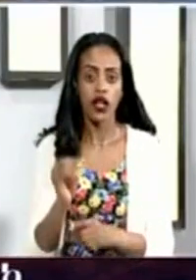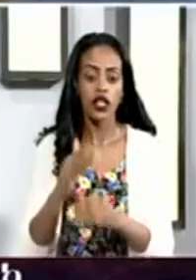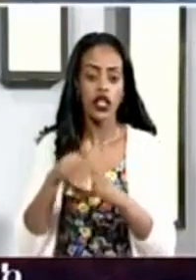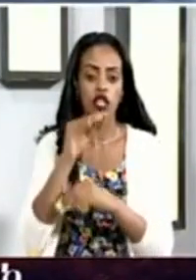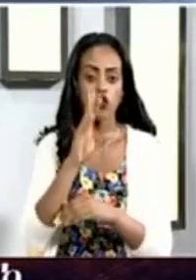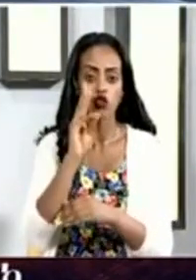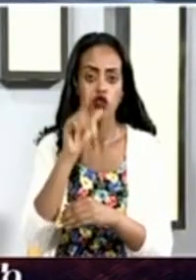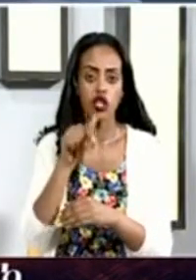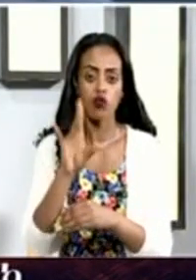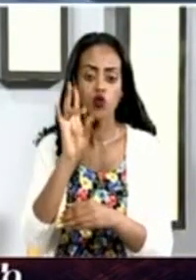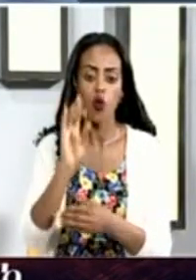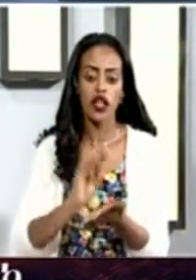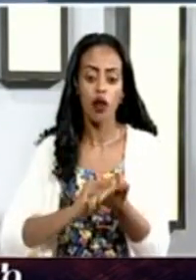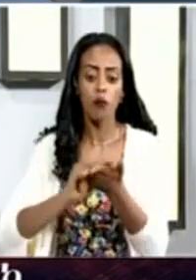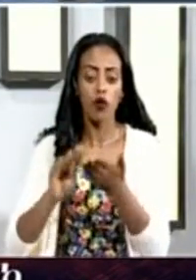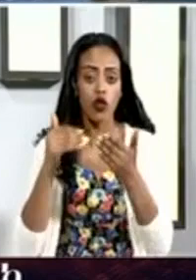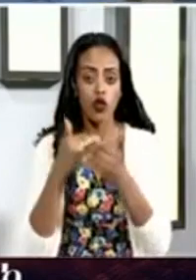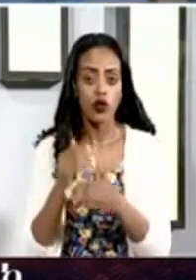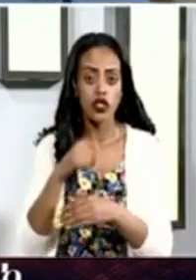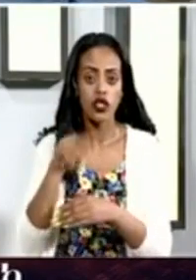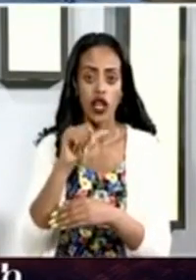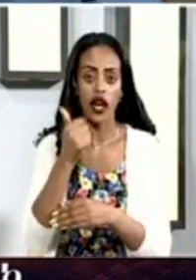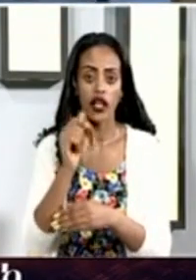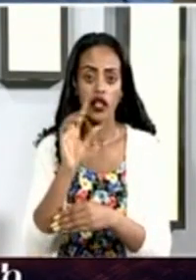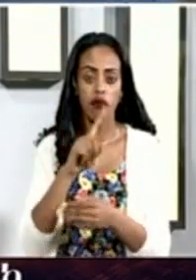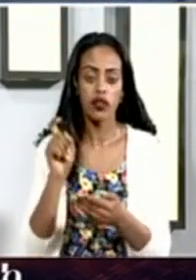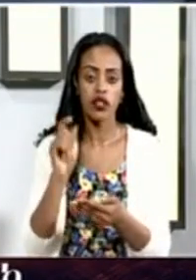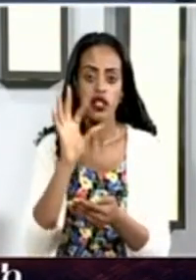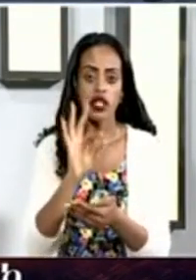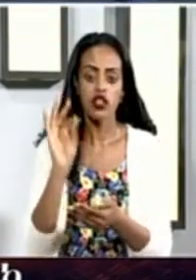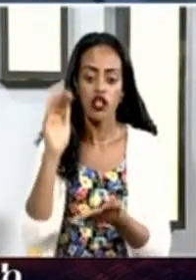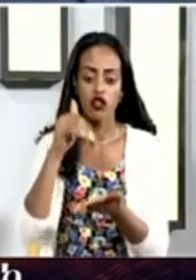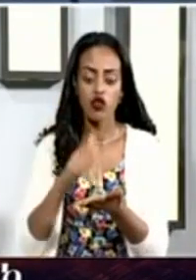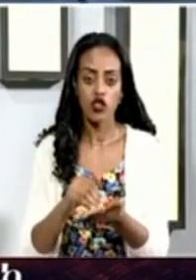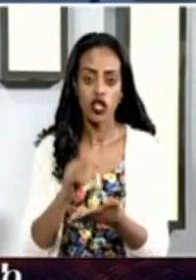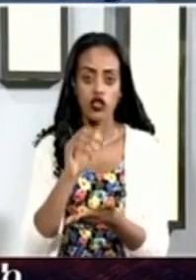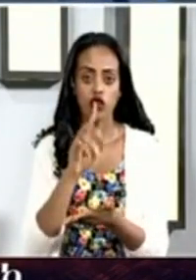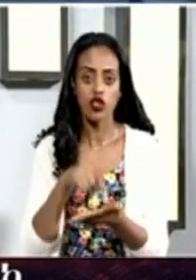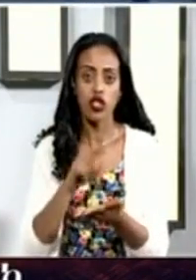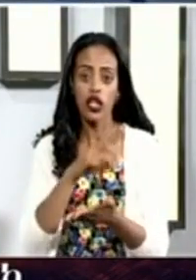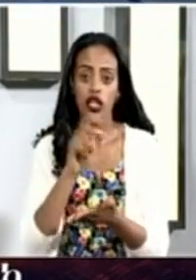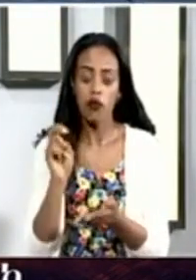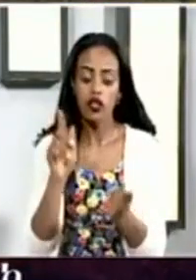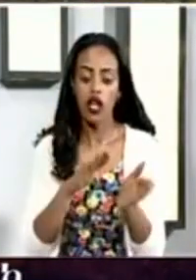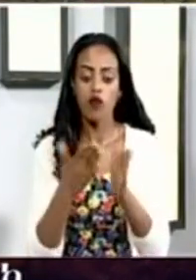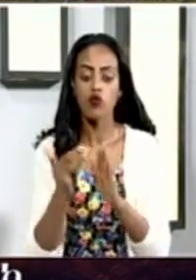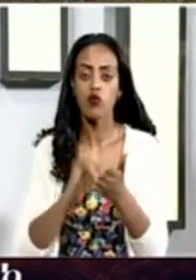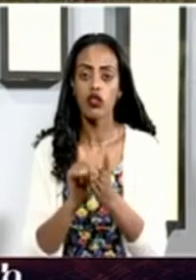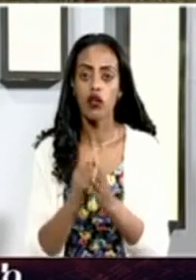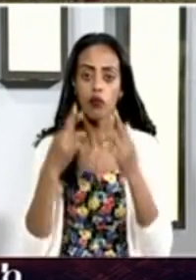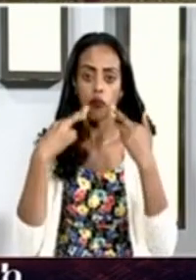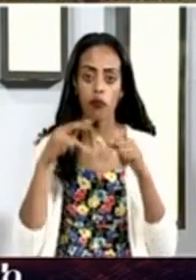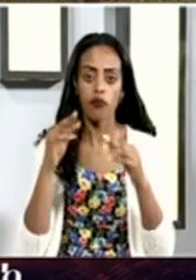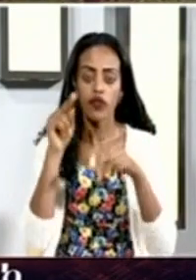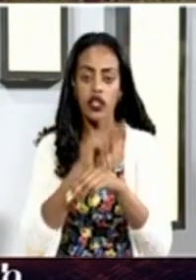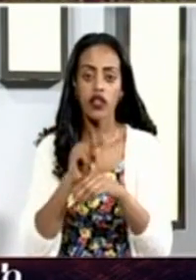ልዕሊ 6.7 ሚልዮን እንትበፅሕ ልዕሊ 199,000 ሽሕን 200 ድማ ሂወቶም ከም ዝሰኣኑ ድማ ፀብፃብ